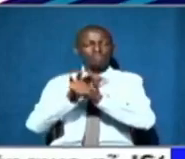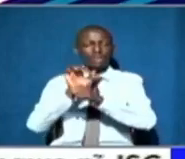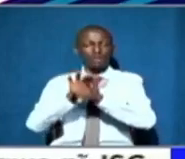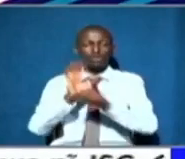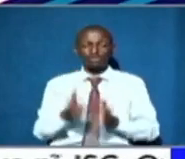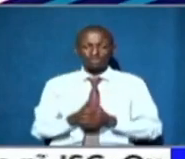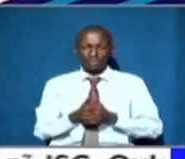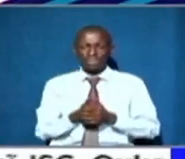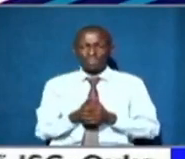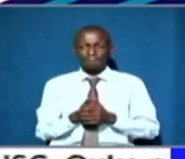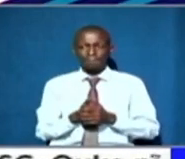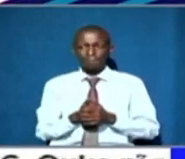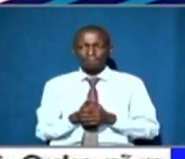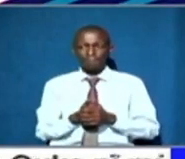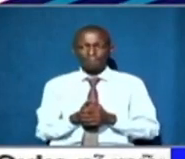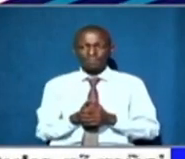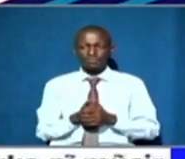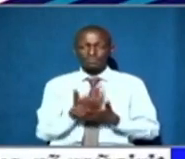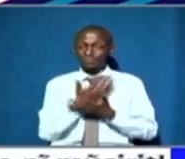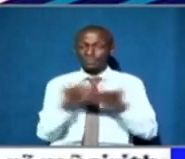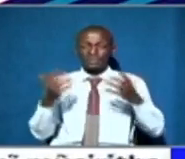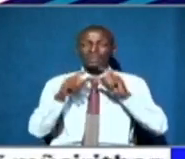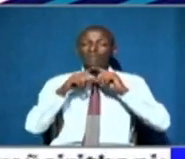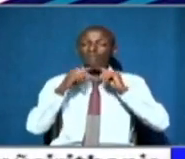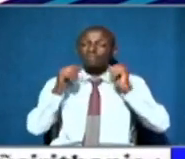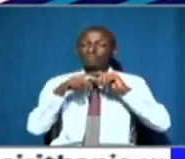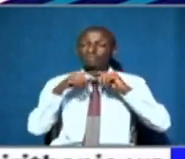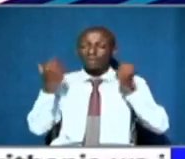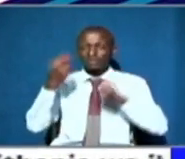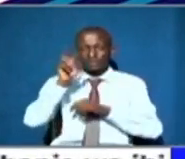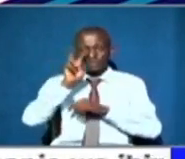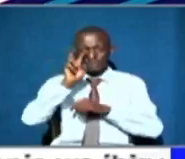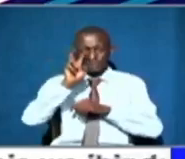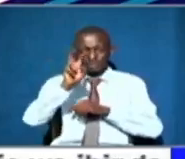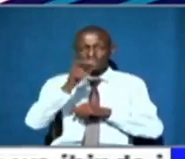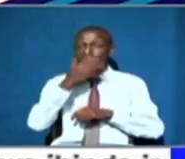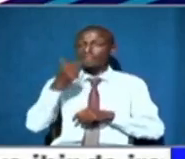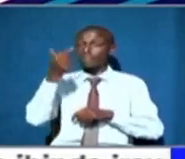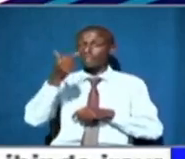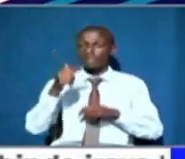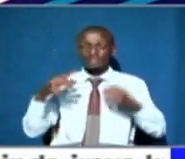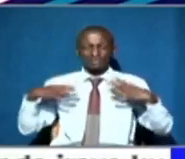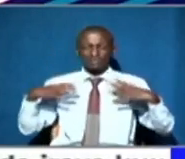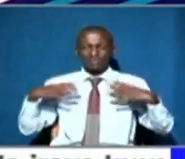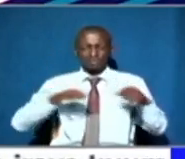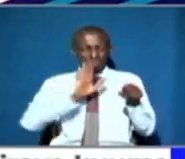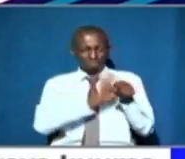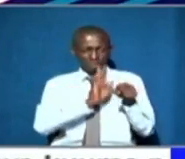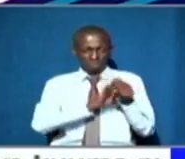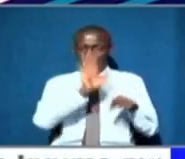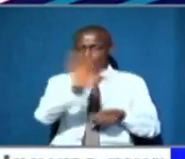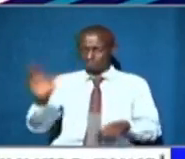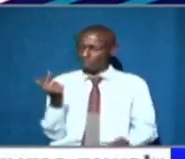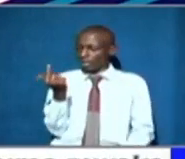microphone na ni ngwenda kwariria mutungatiri wothe uranjirorera kabandu mauge ni gwitia uretia koro wina microphone yaku we wiki